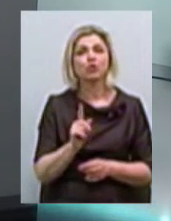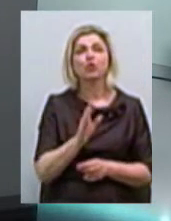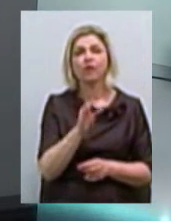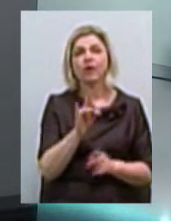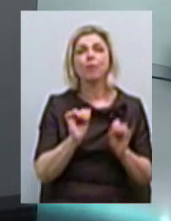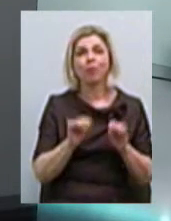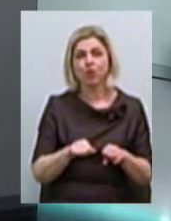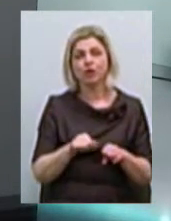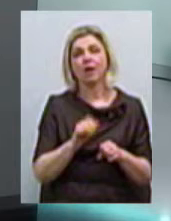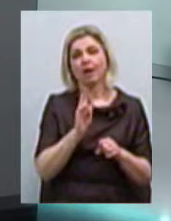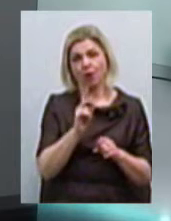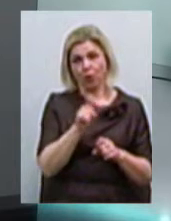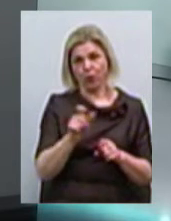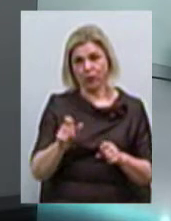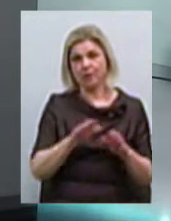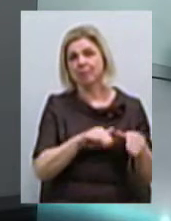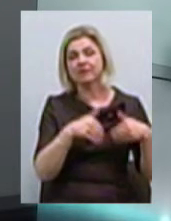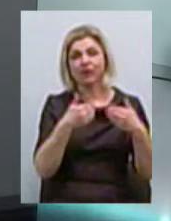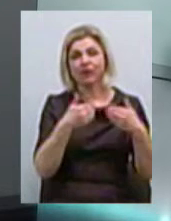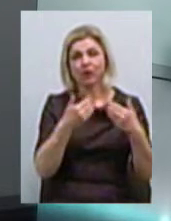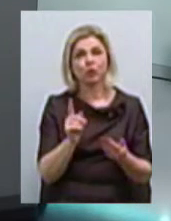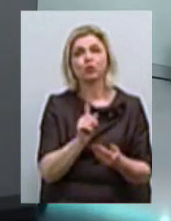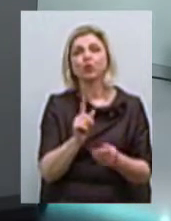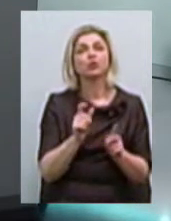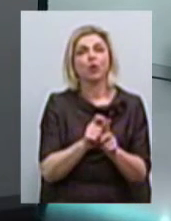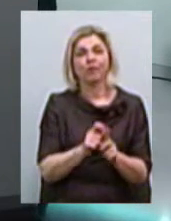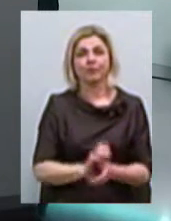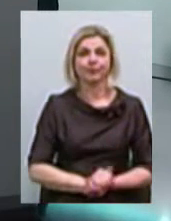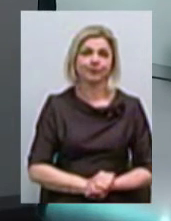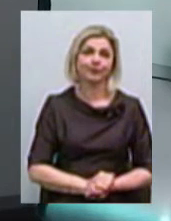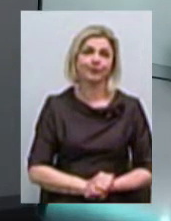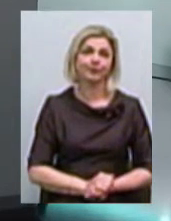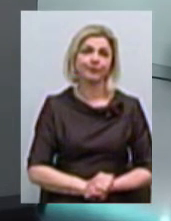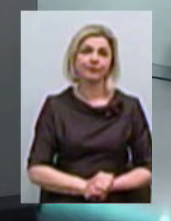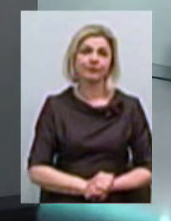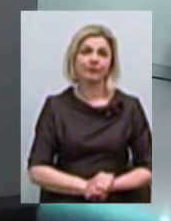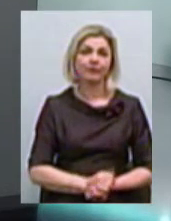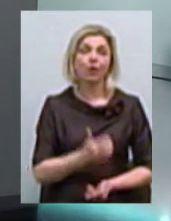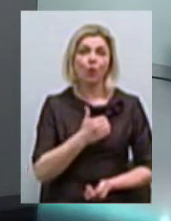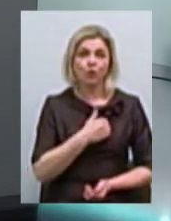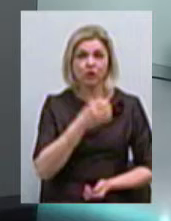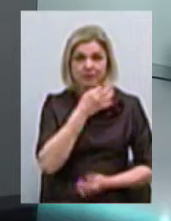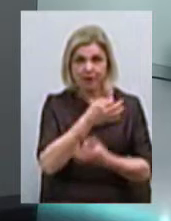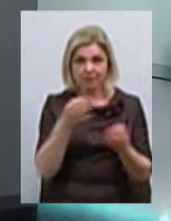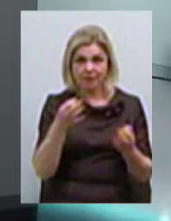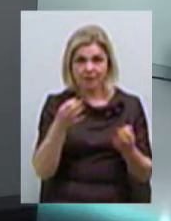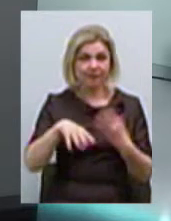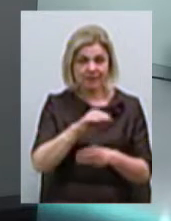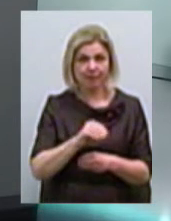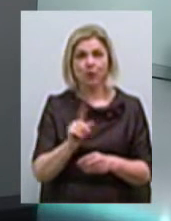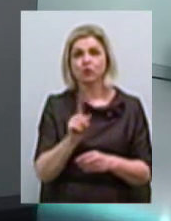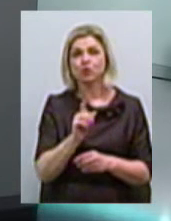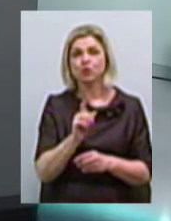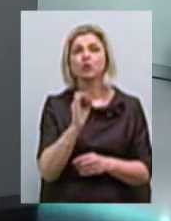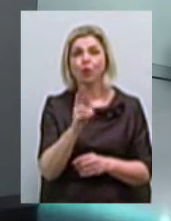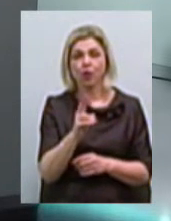можете до них звернутися? З яким словом? Будь ласка, півхвилини. Я хочу сказати всім, що